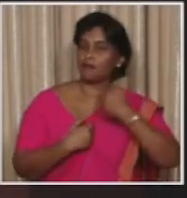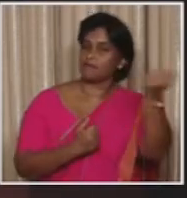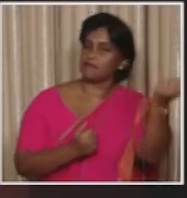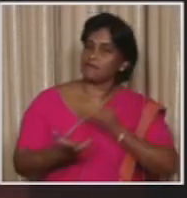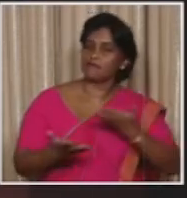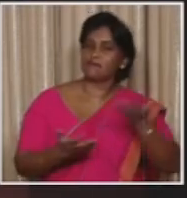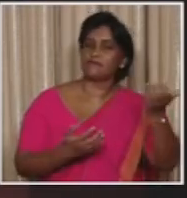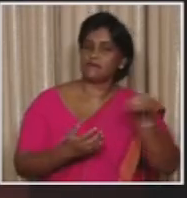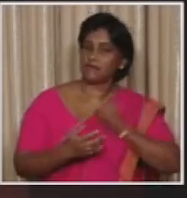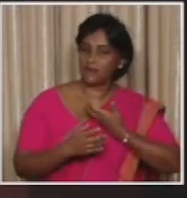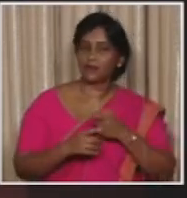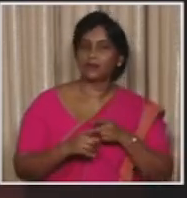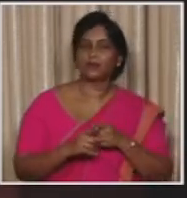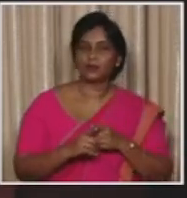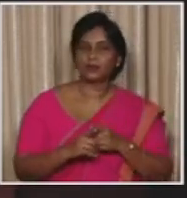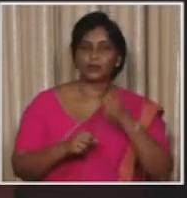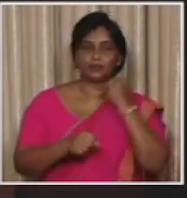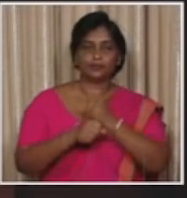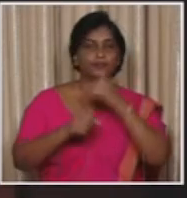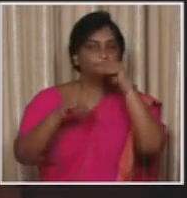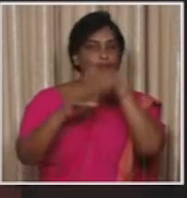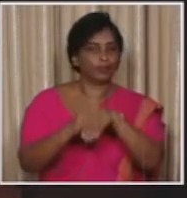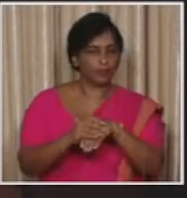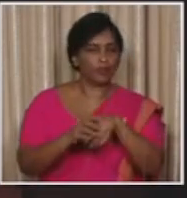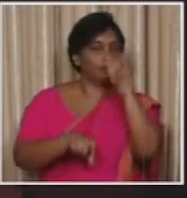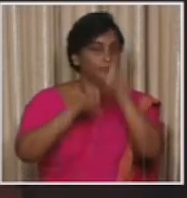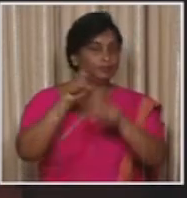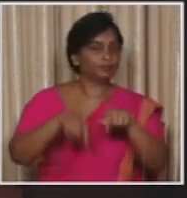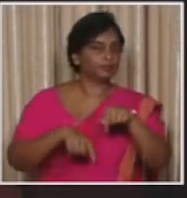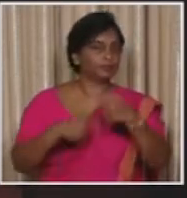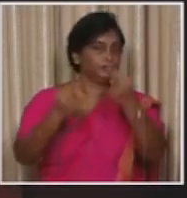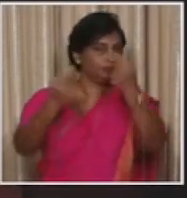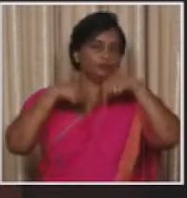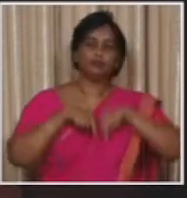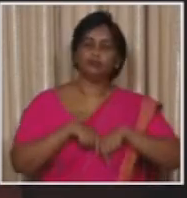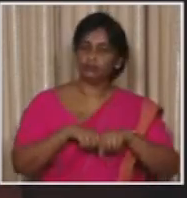කරන්නට ආණ්ඩු පාර්ශ්වයේ ඉන්න කණ්ඩායමක් මේ පැත්තට